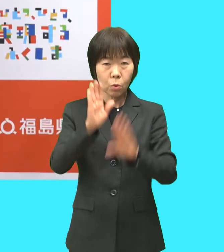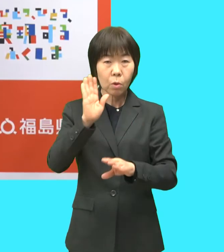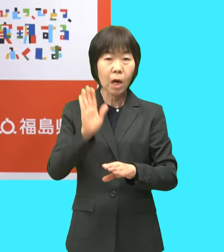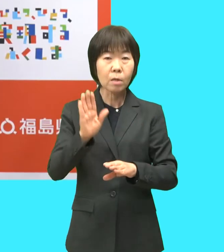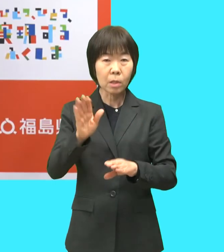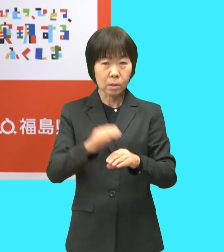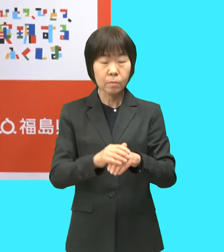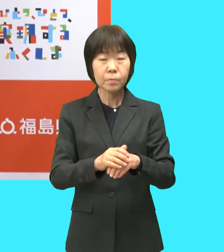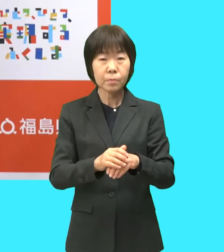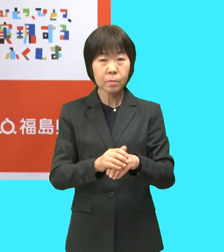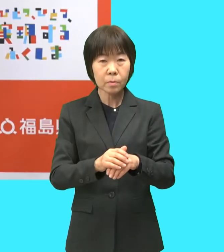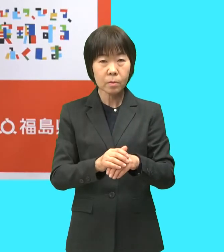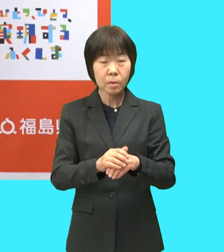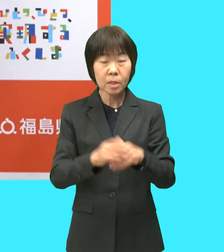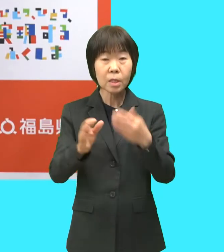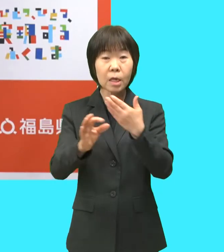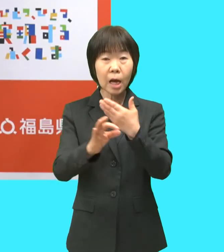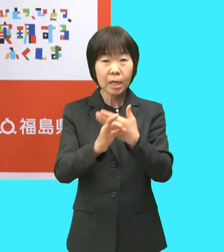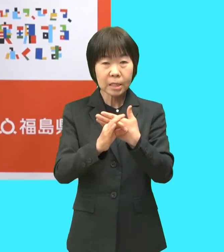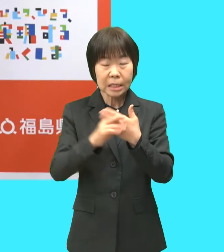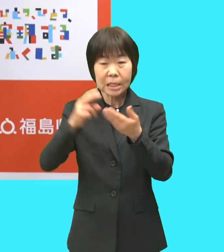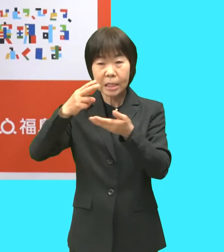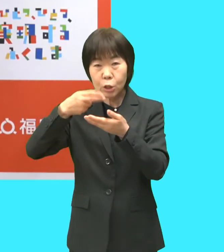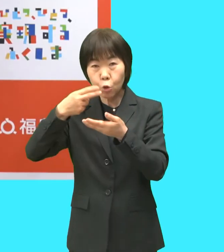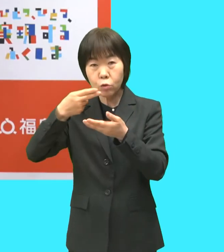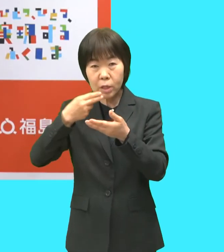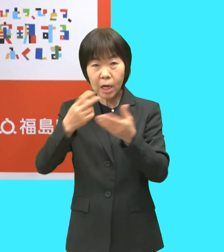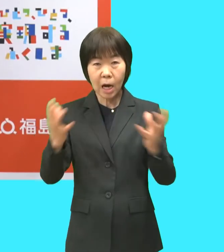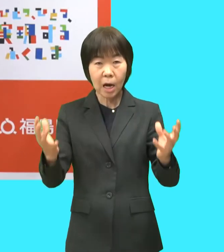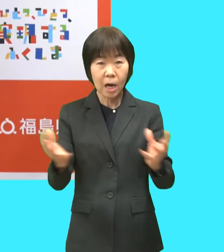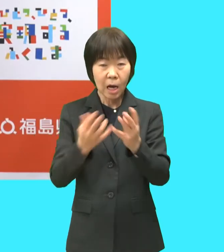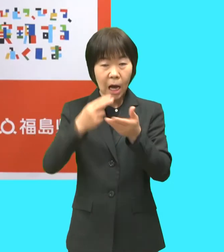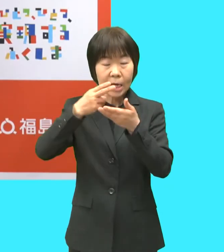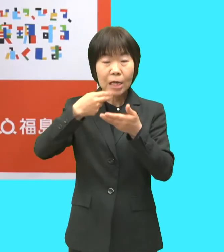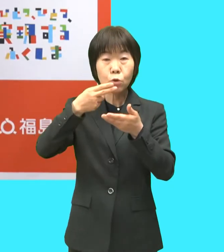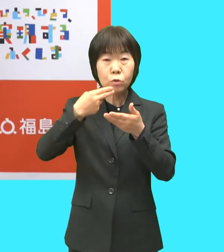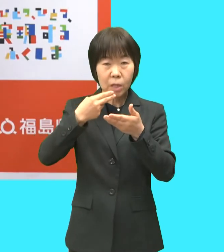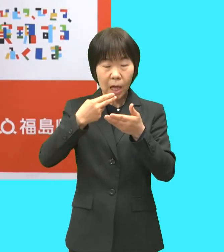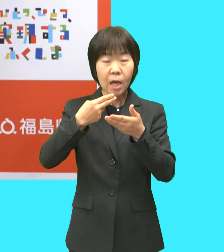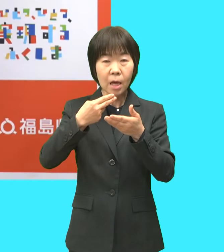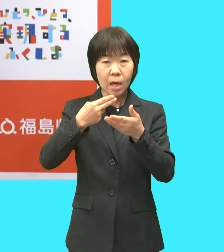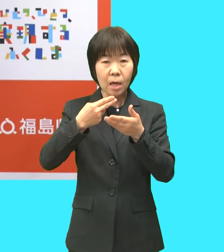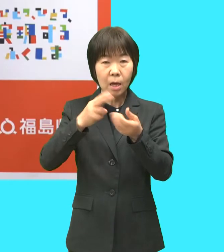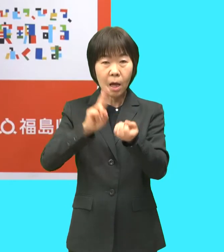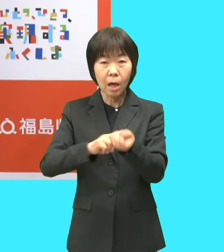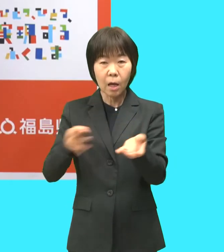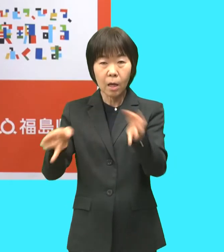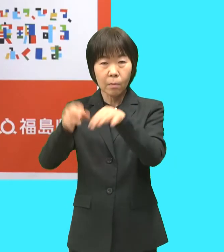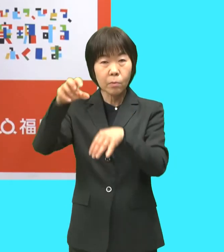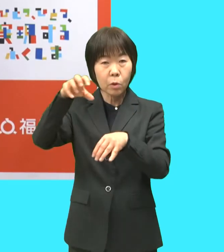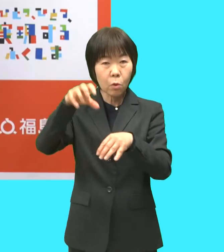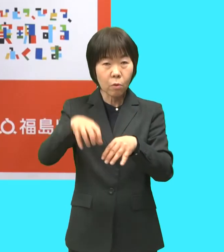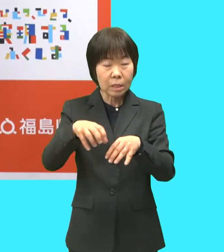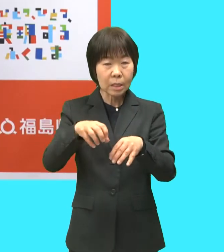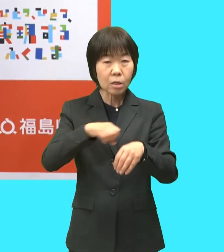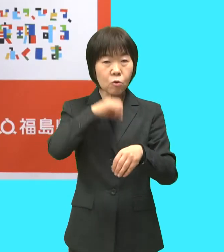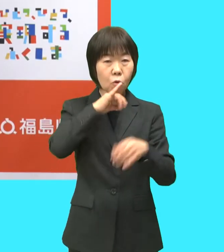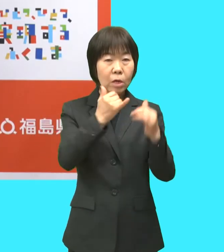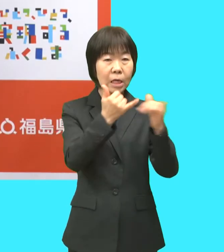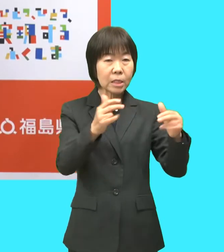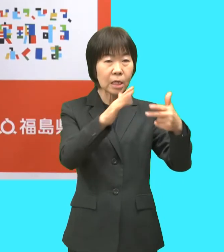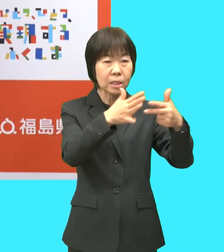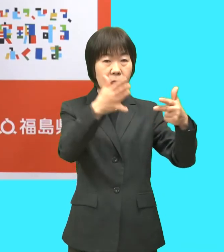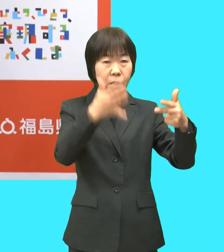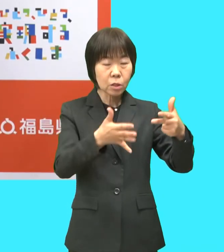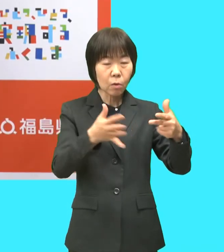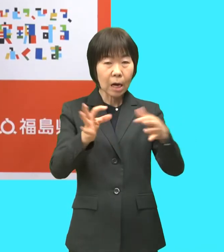。仮に飲食や会食等によって今回の病院・高齢者施設とは関